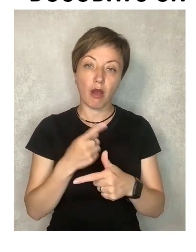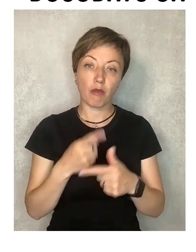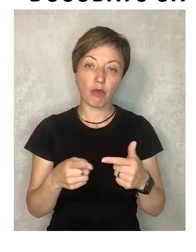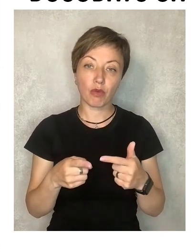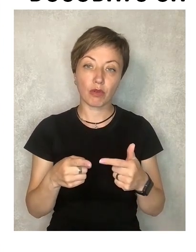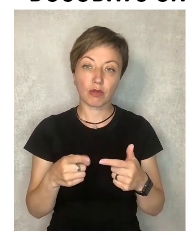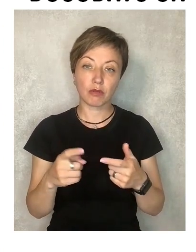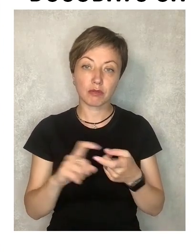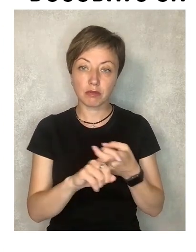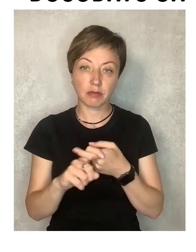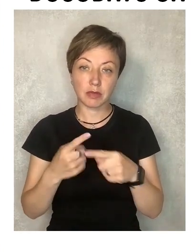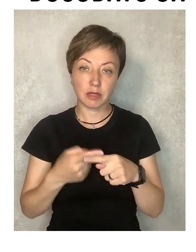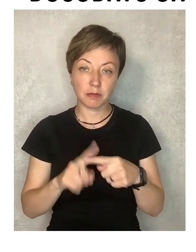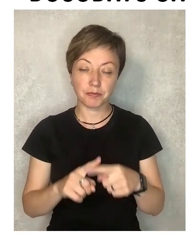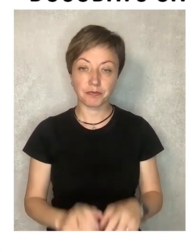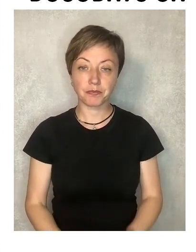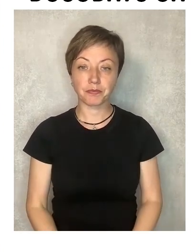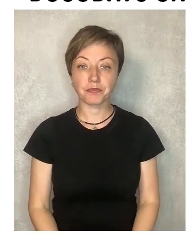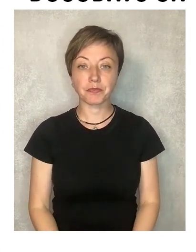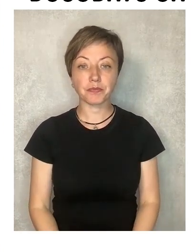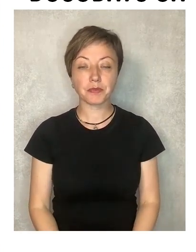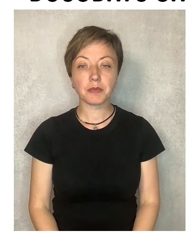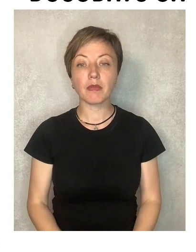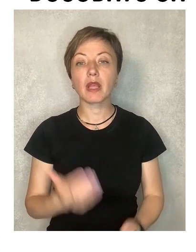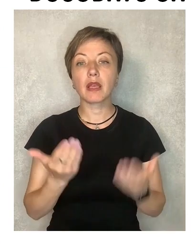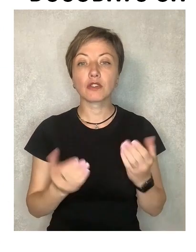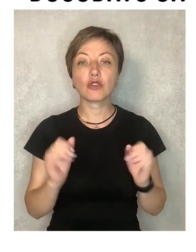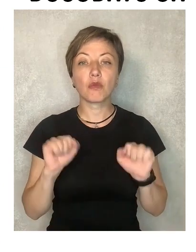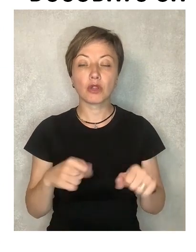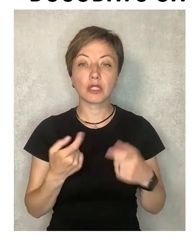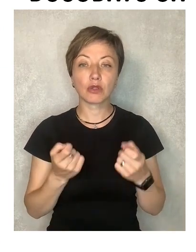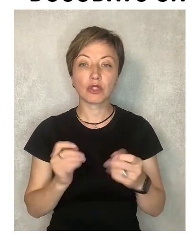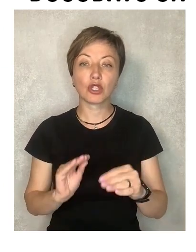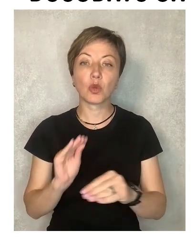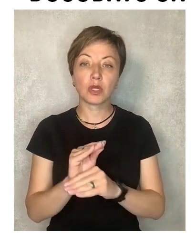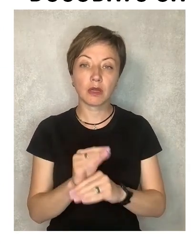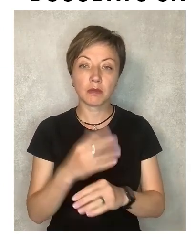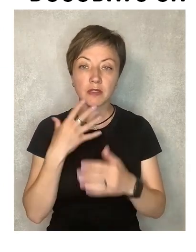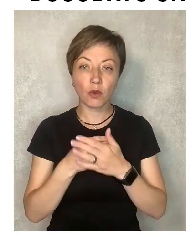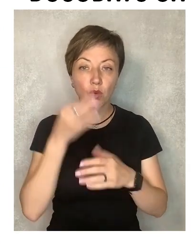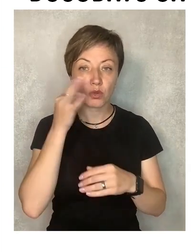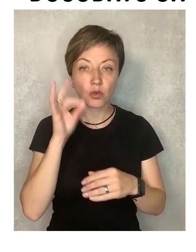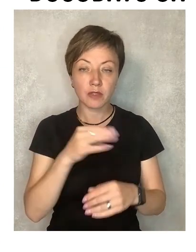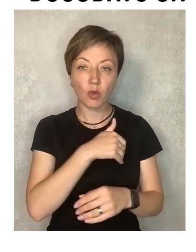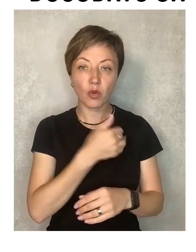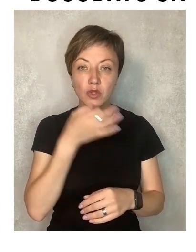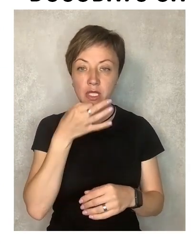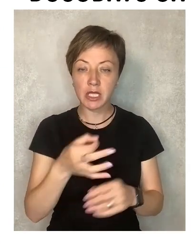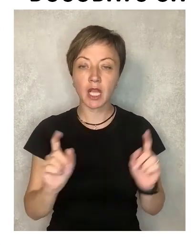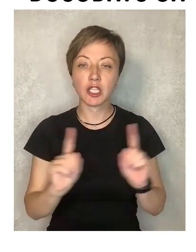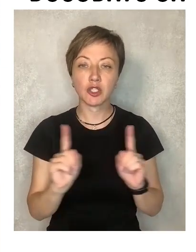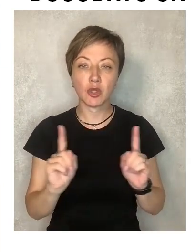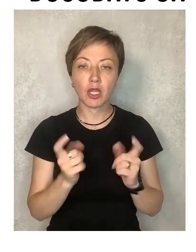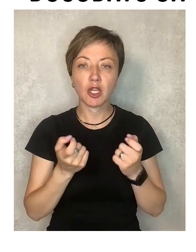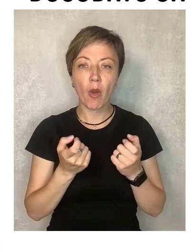його. Дякую дуже. Якщо можна, я трошки додам до цього там зі свого досвіду. Я хочу сказати, що трохи печально,